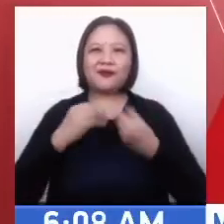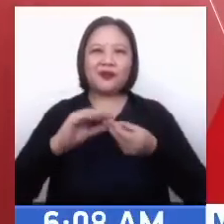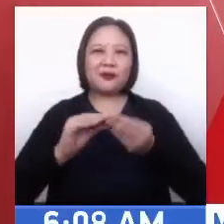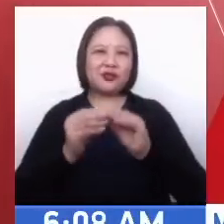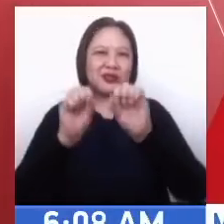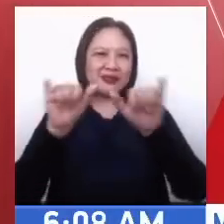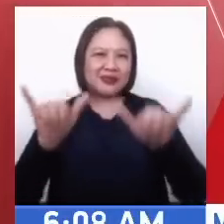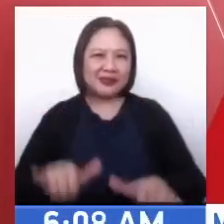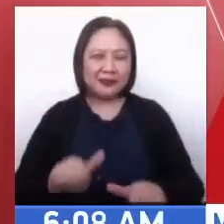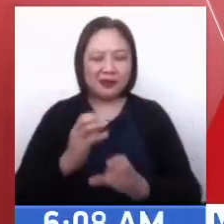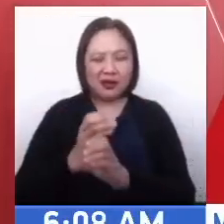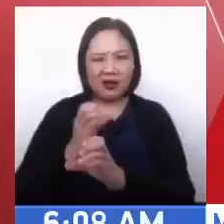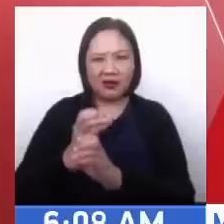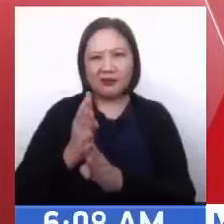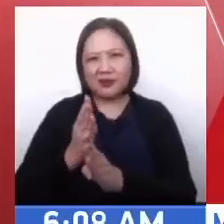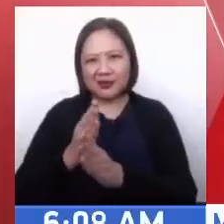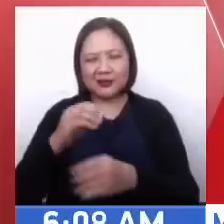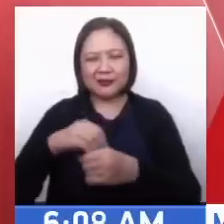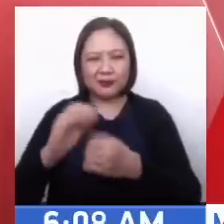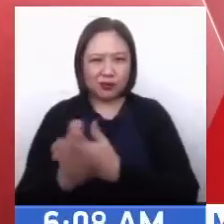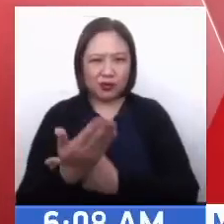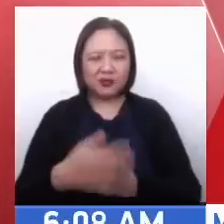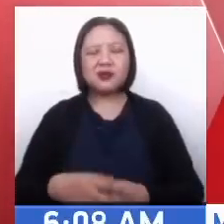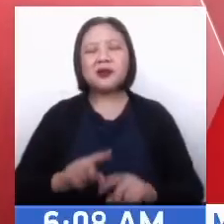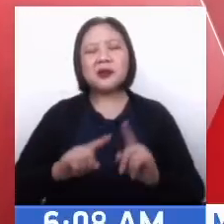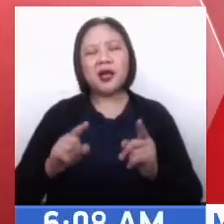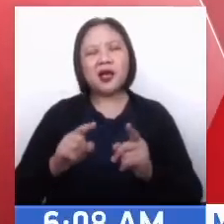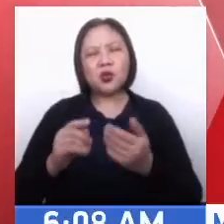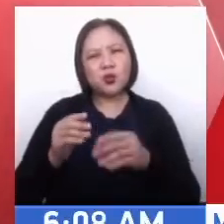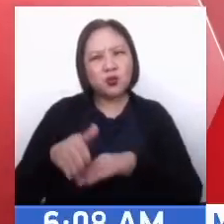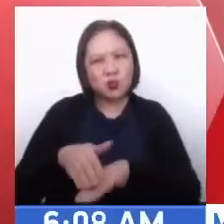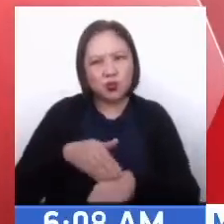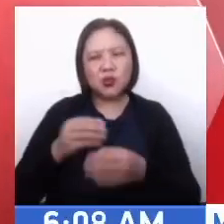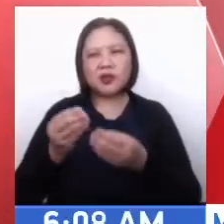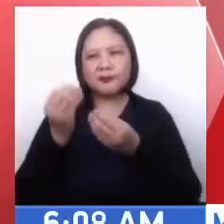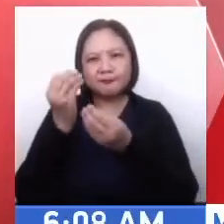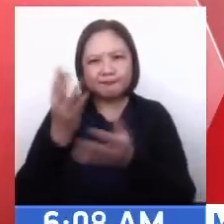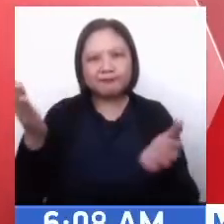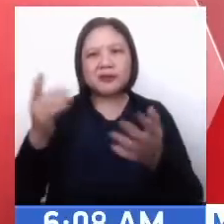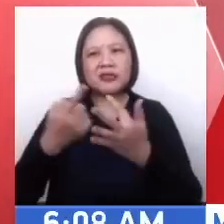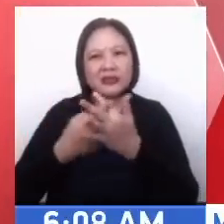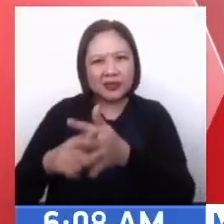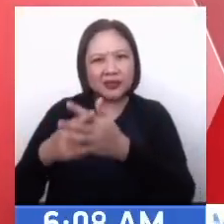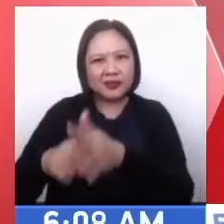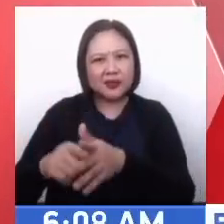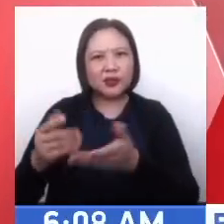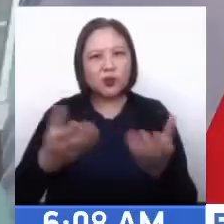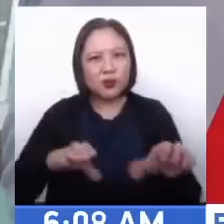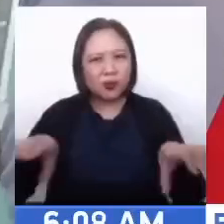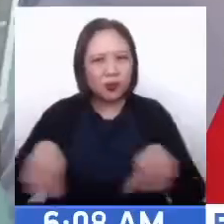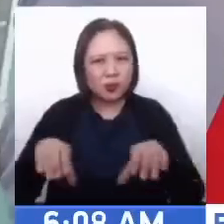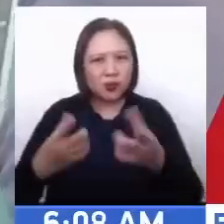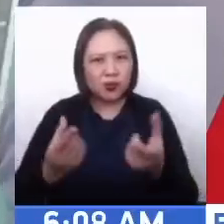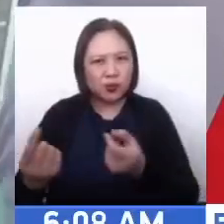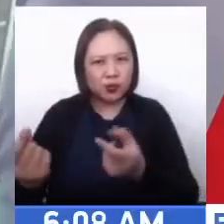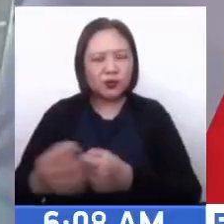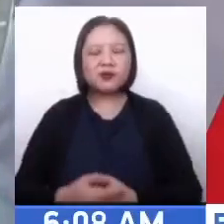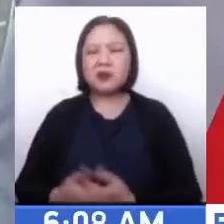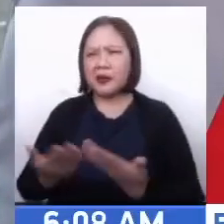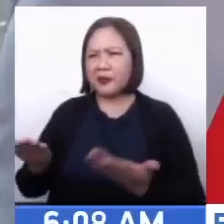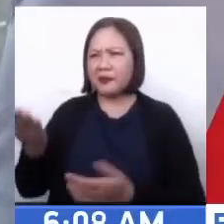this slowly with public information at that. Pero talaga ho bang sinasabi natin na with the past years, no,